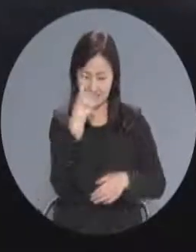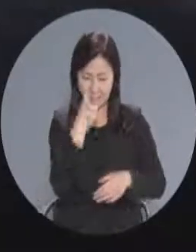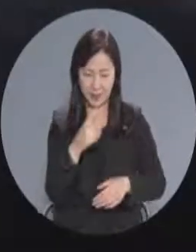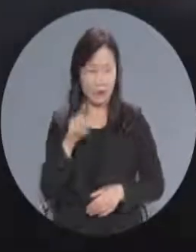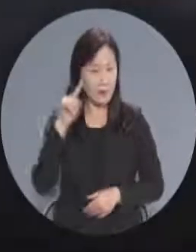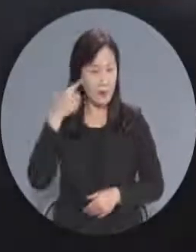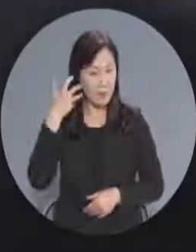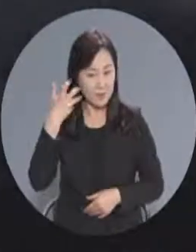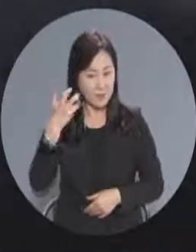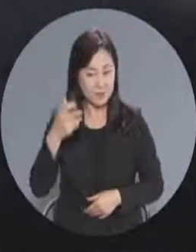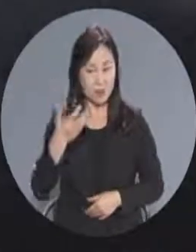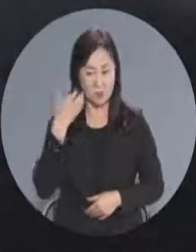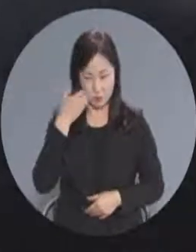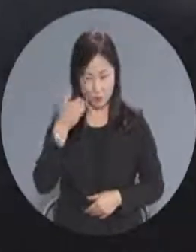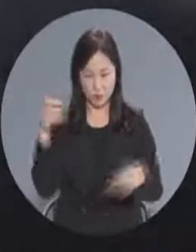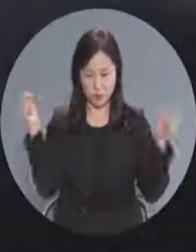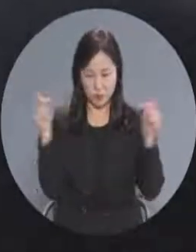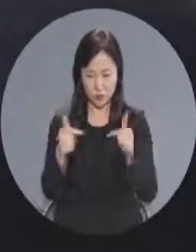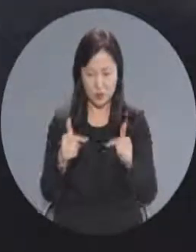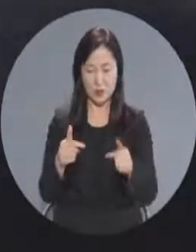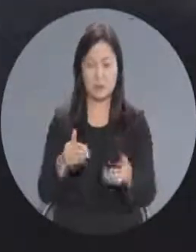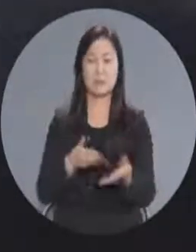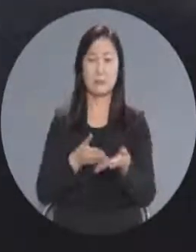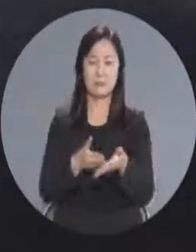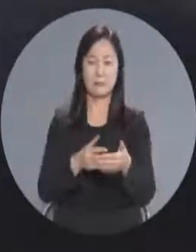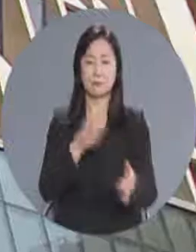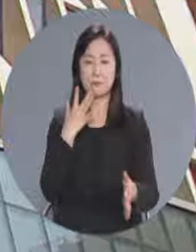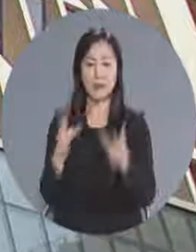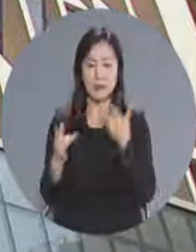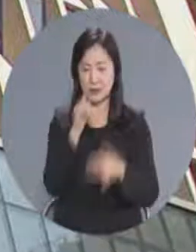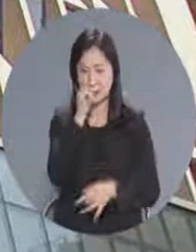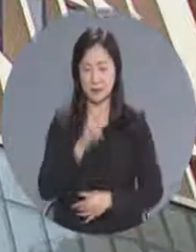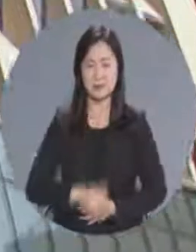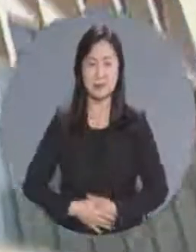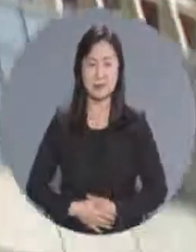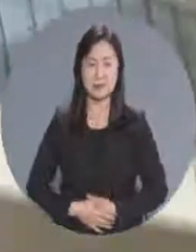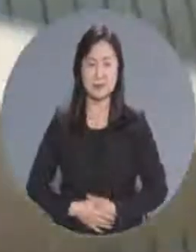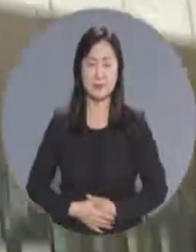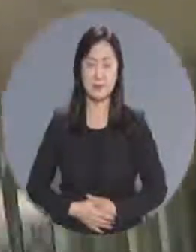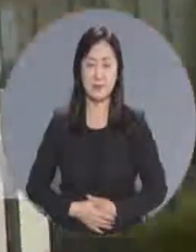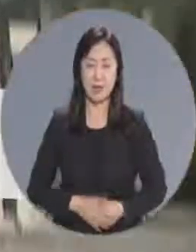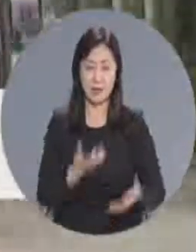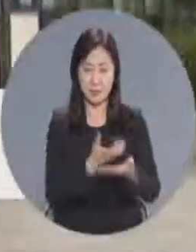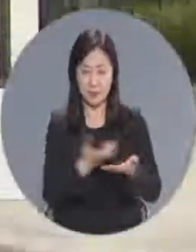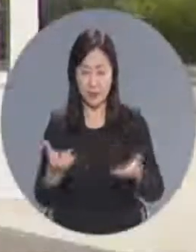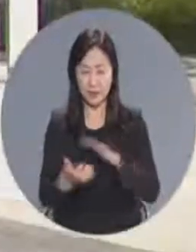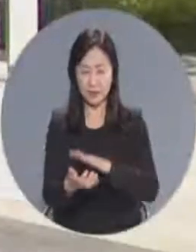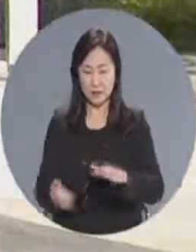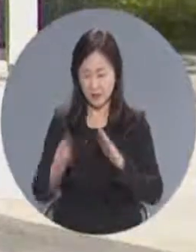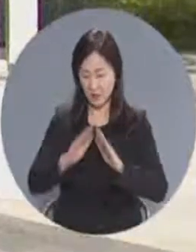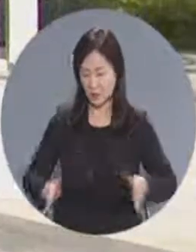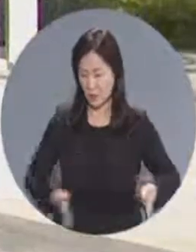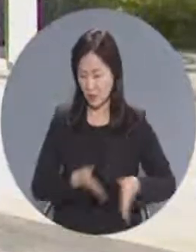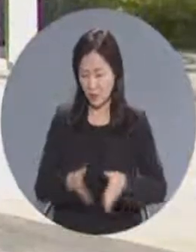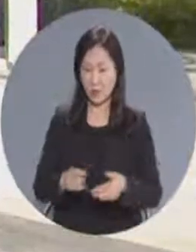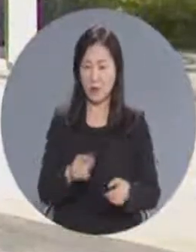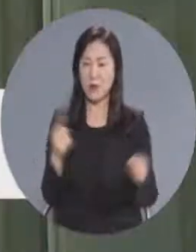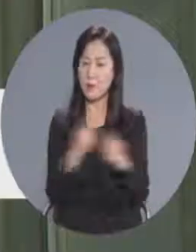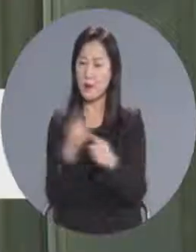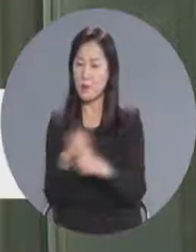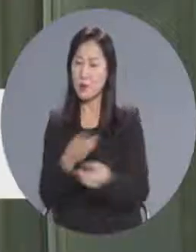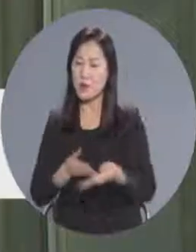180일에서 90일로 단축하는 요구도 받아들여지지 않았습니다. 전라남도는 이관 전 수정 의견을 23건이나